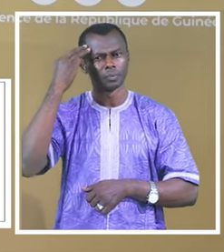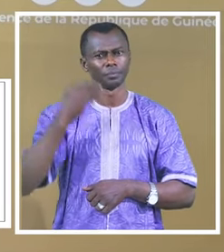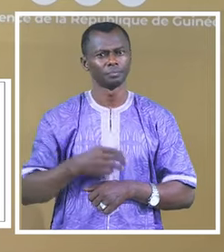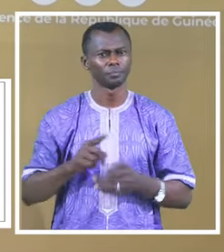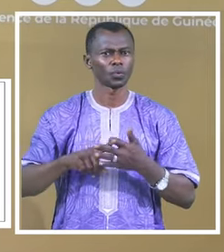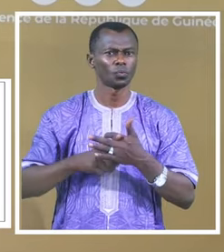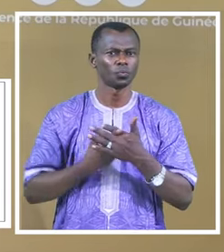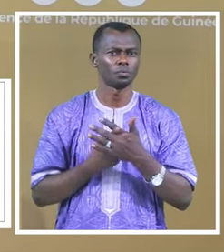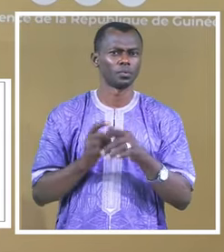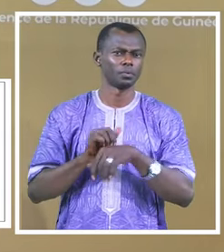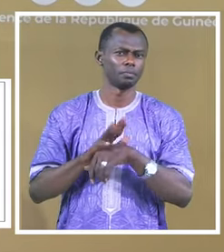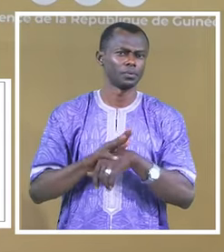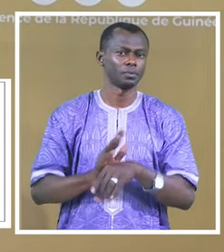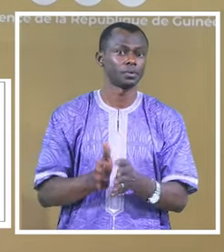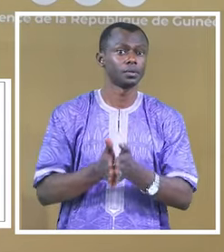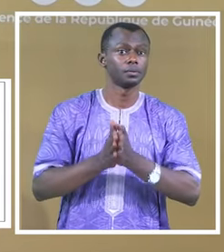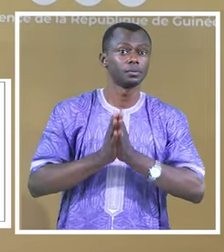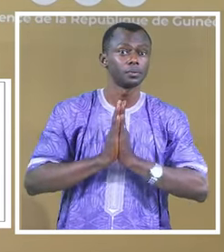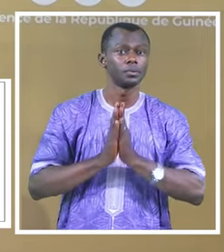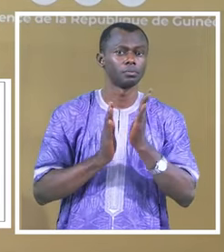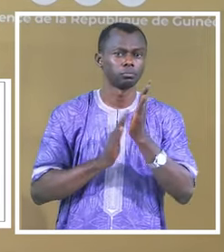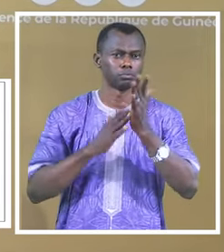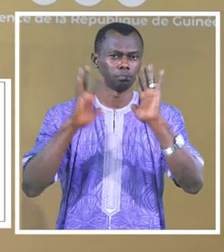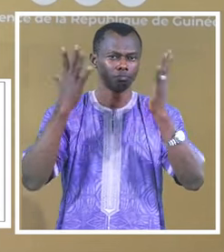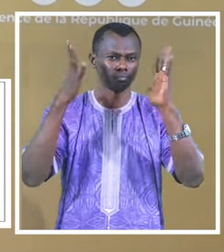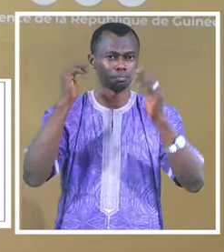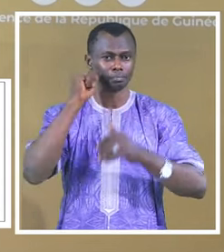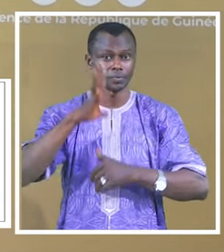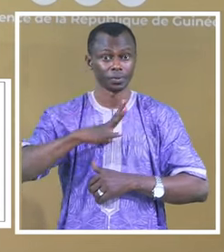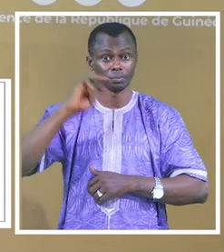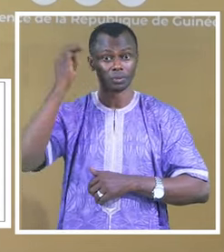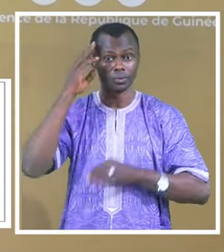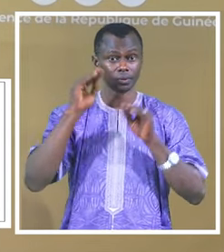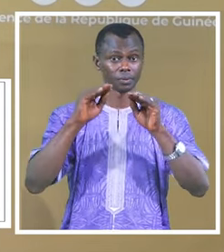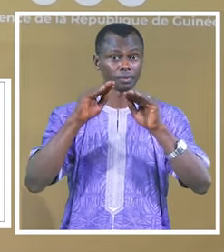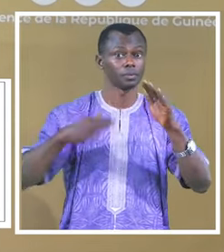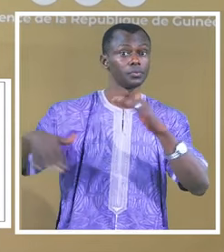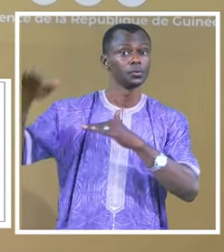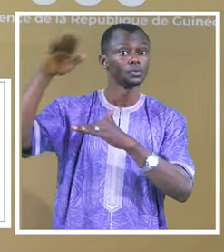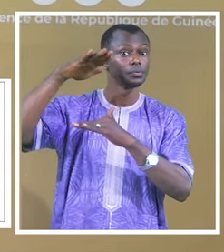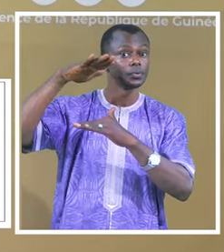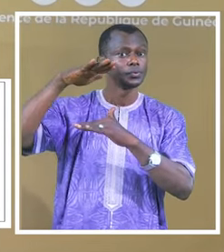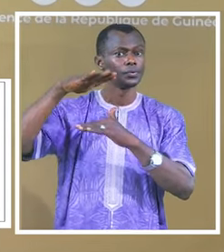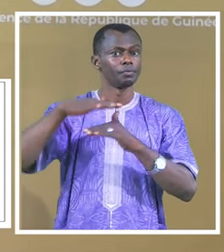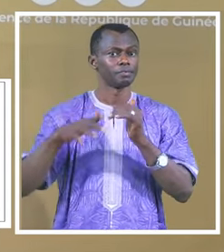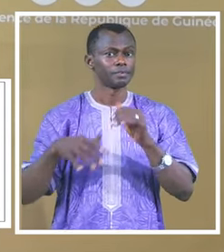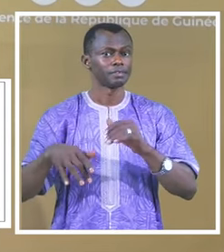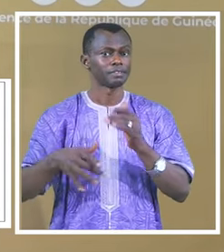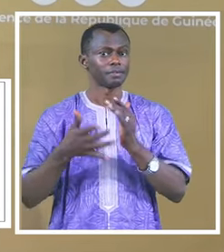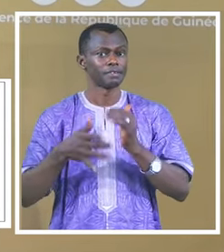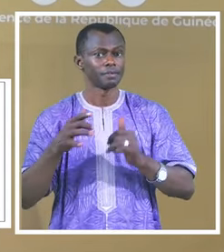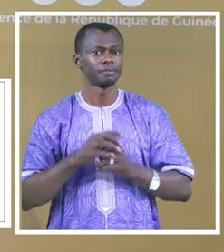son message en adressant ses félicitations à Madame la ministre de l'Enseignement supérieur, de la Recherche scientifique et de